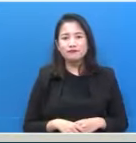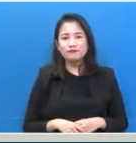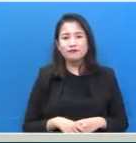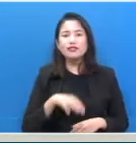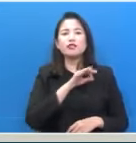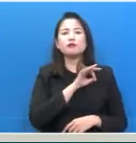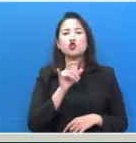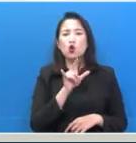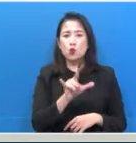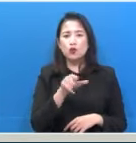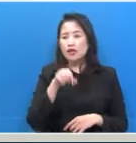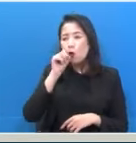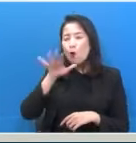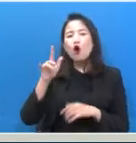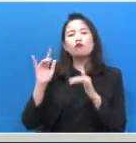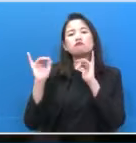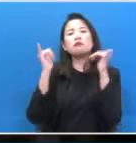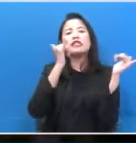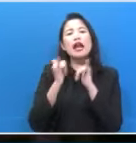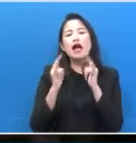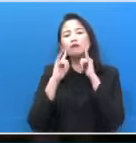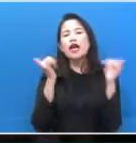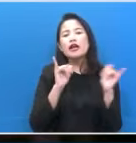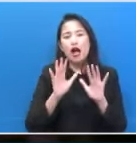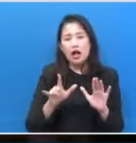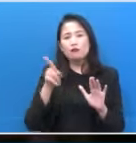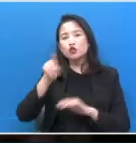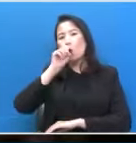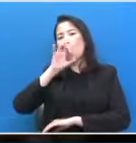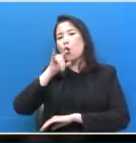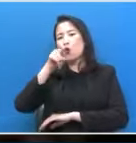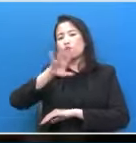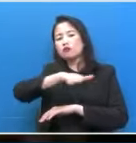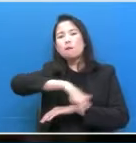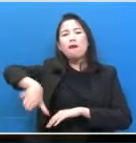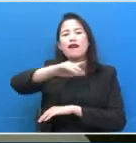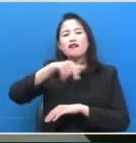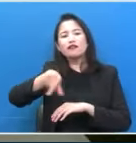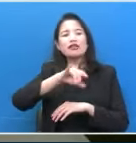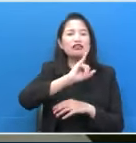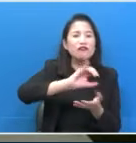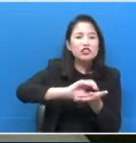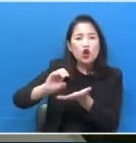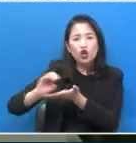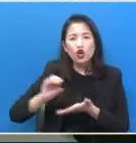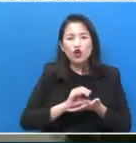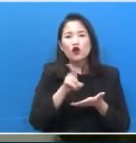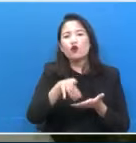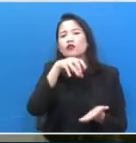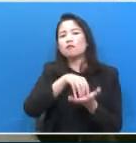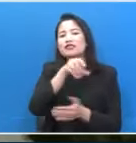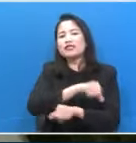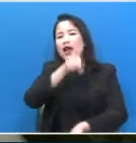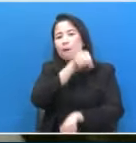Presiden Joko Widodo melemparkan guyonan politik saat berpidato di depan investor di Ecosperity Week di